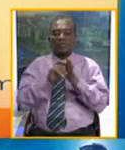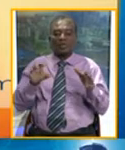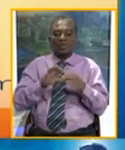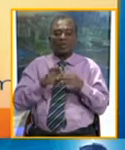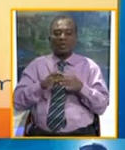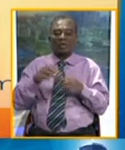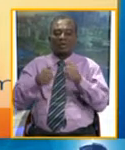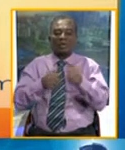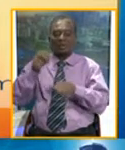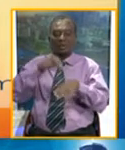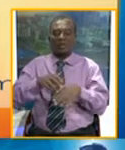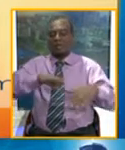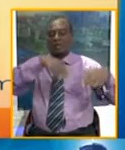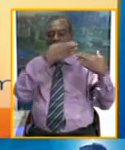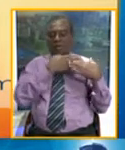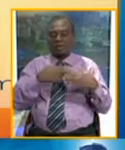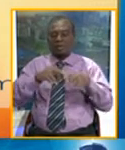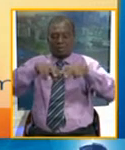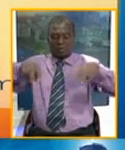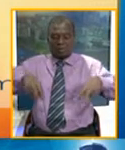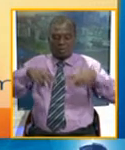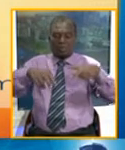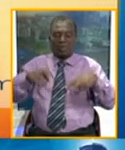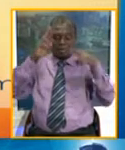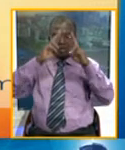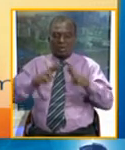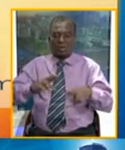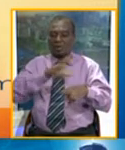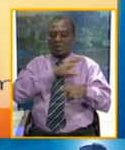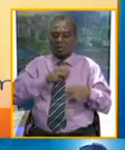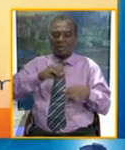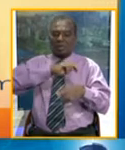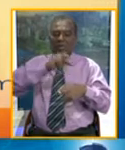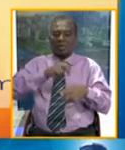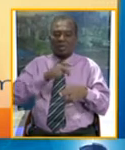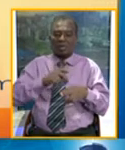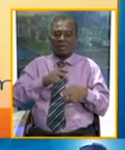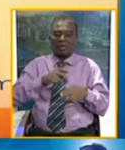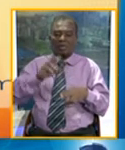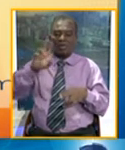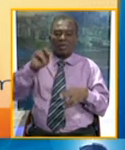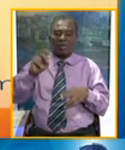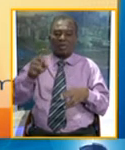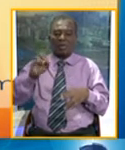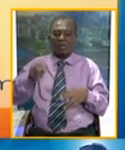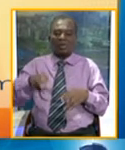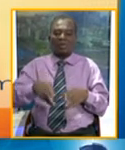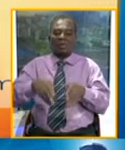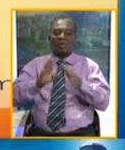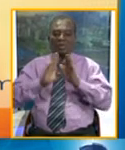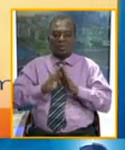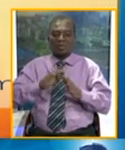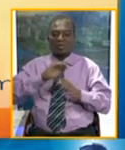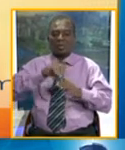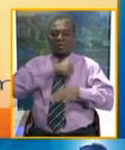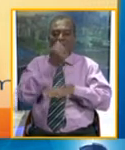des administrations en charge du contrôle et du respect des normes de construction. Le CNDH recommande aux